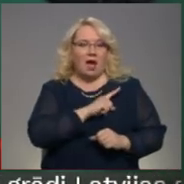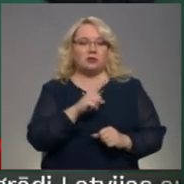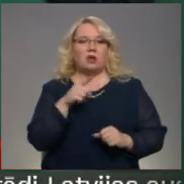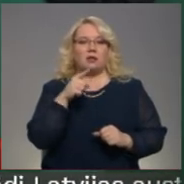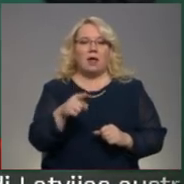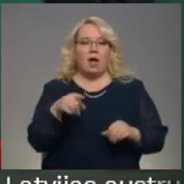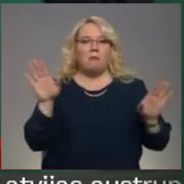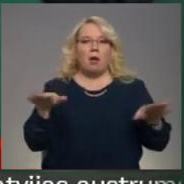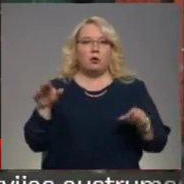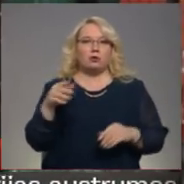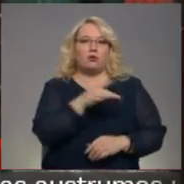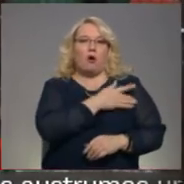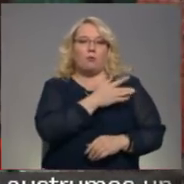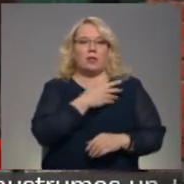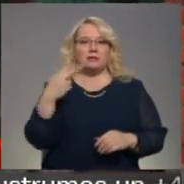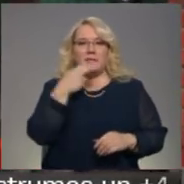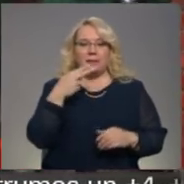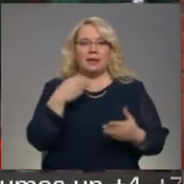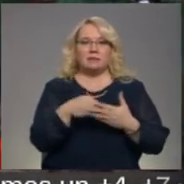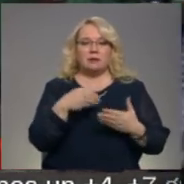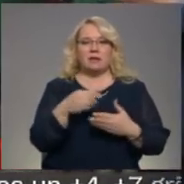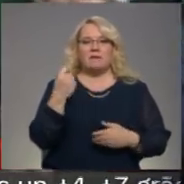Baložu komunālajai saimniecībā izmaksās